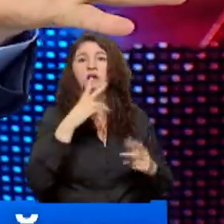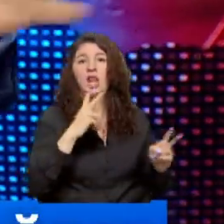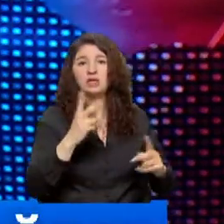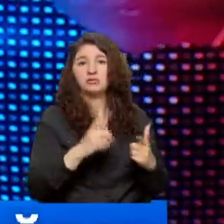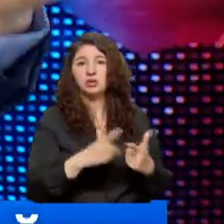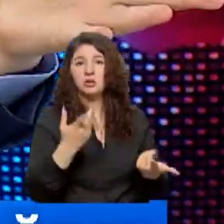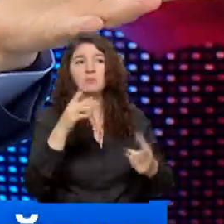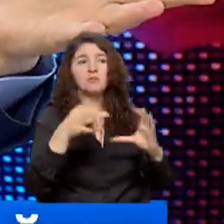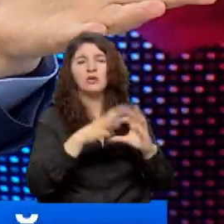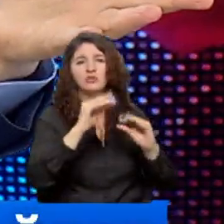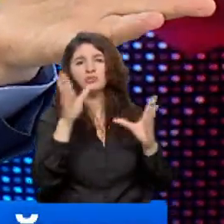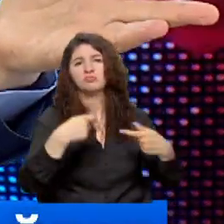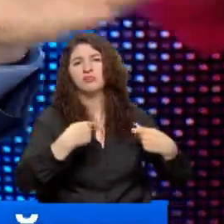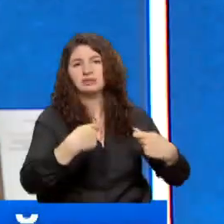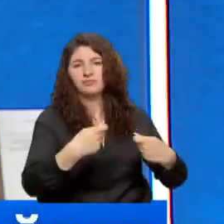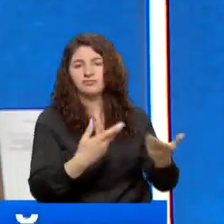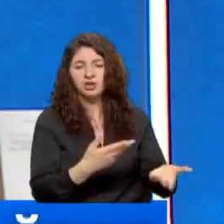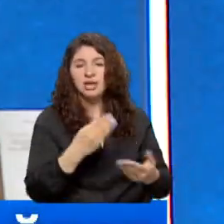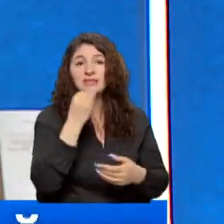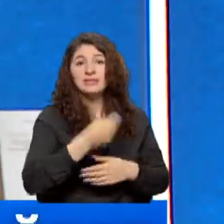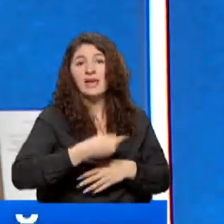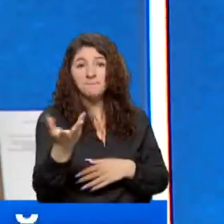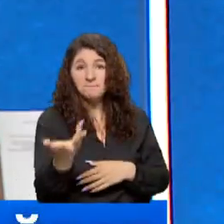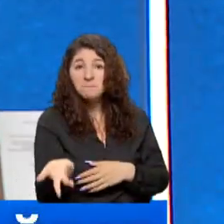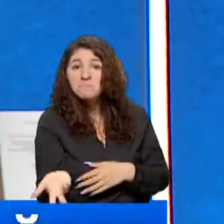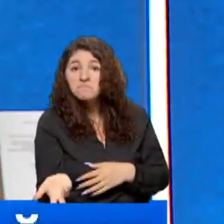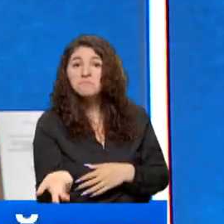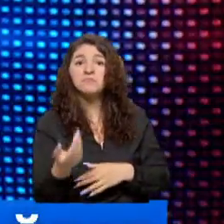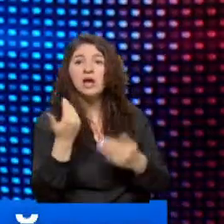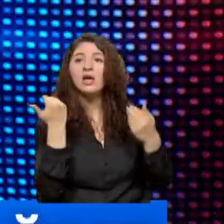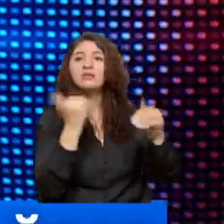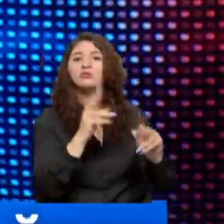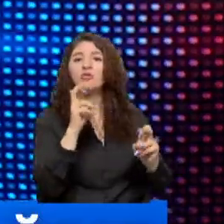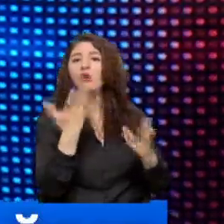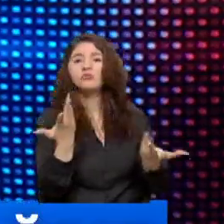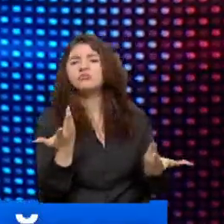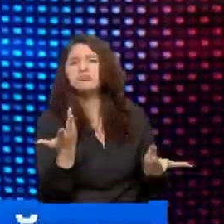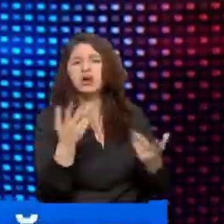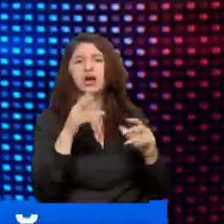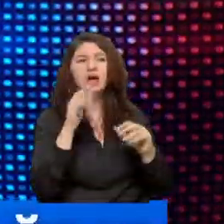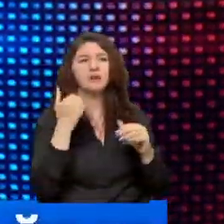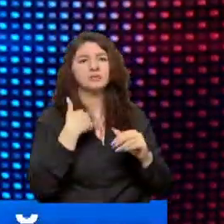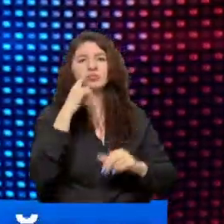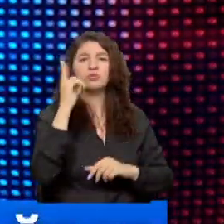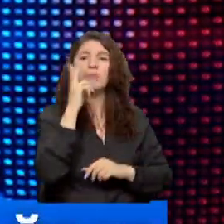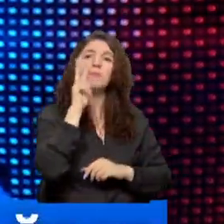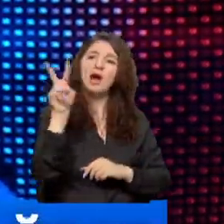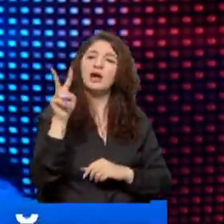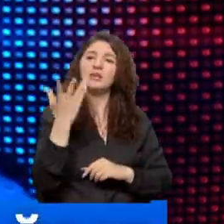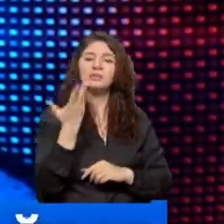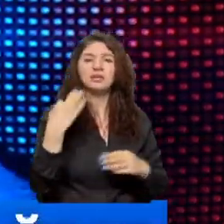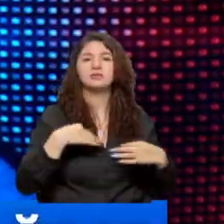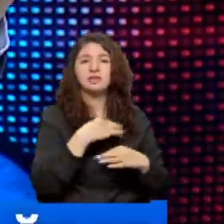elektrik ve bağlı bütün maliyetler yem tadı destekler konusunda değildir bizim hükümetimize